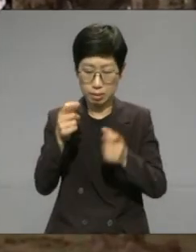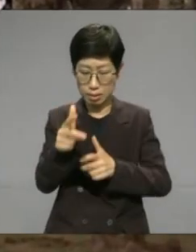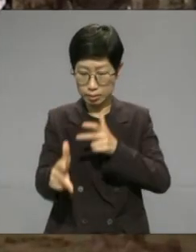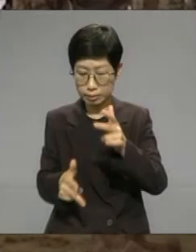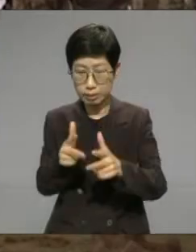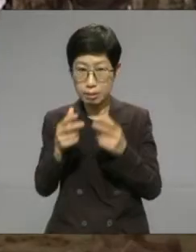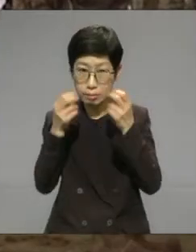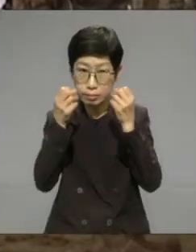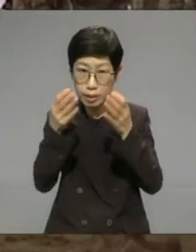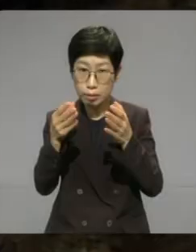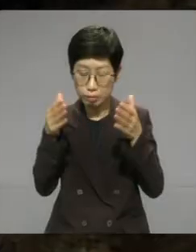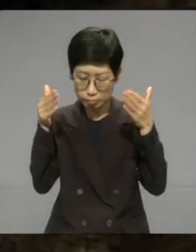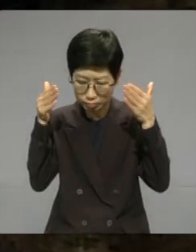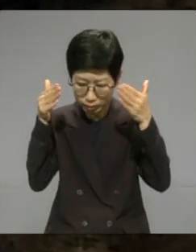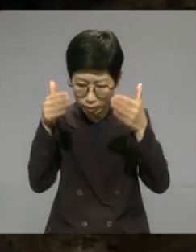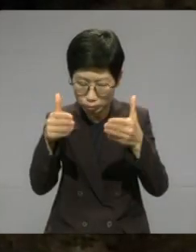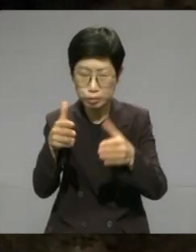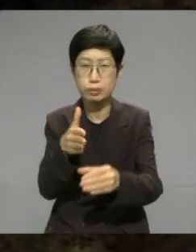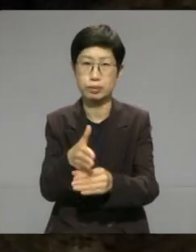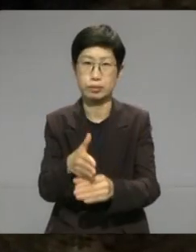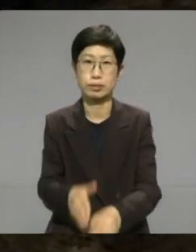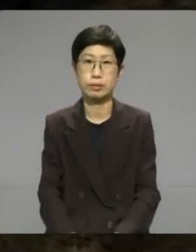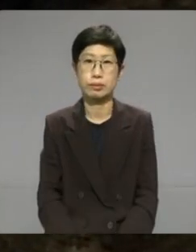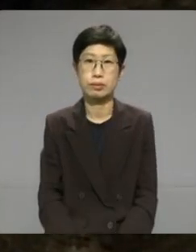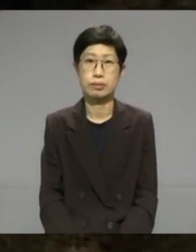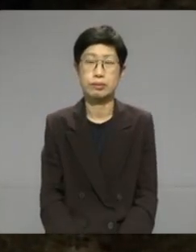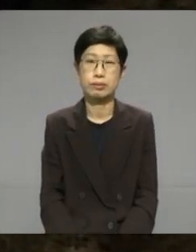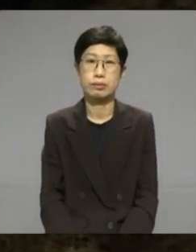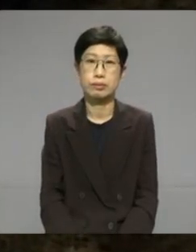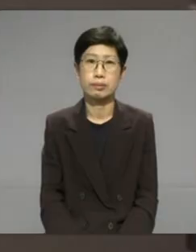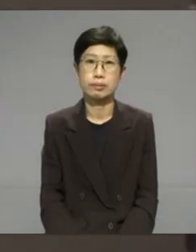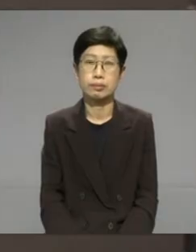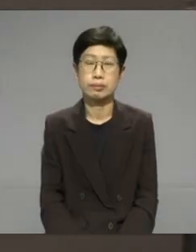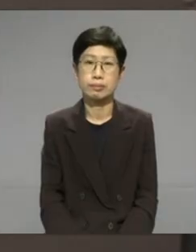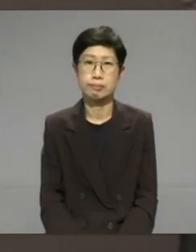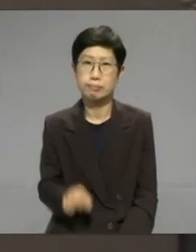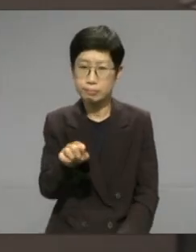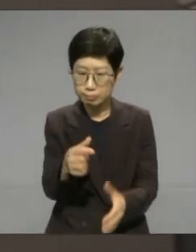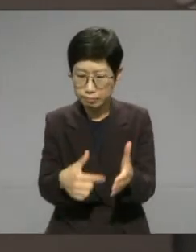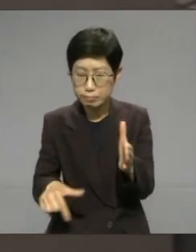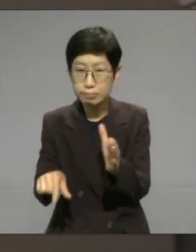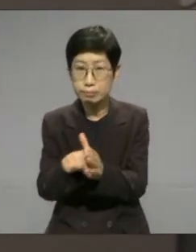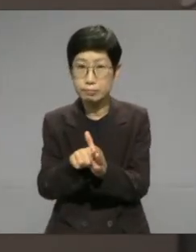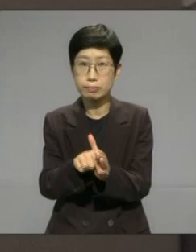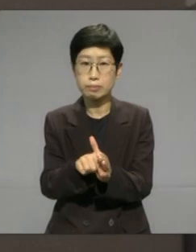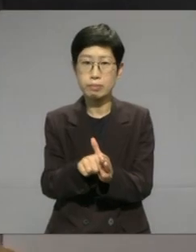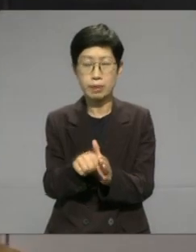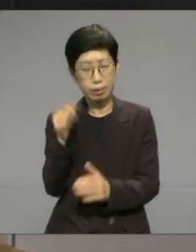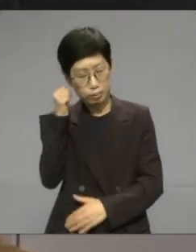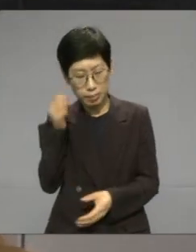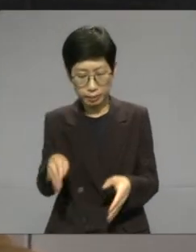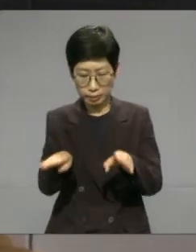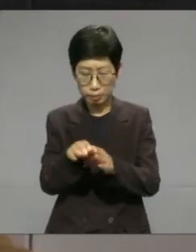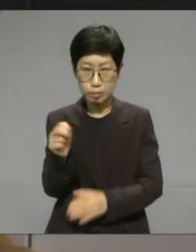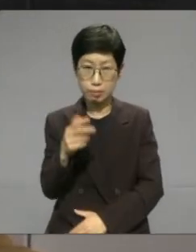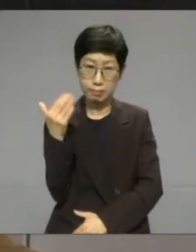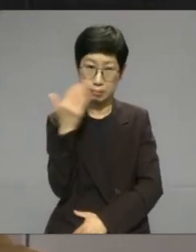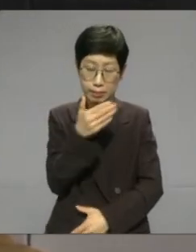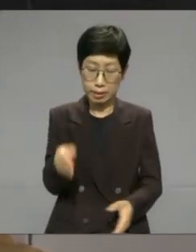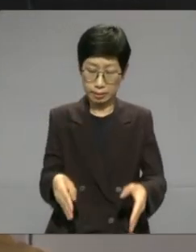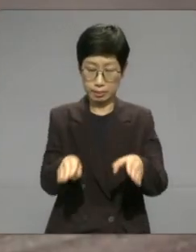산업을 새로운 산업 동력으로 주목하고 있습니다. 그러기 위해서는 숙박 시설과 위생